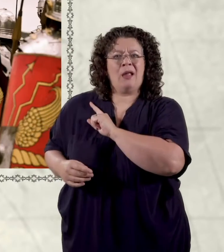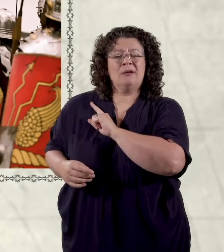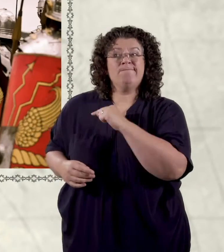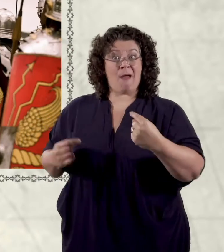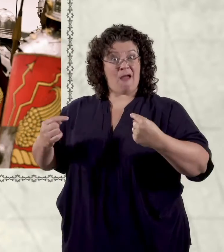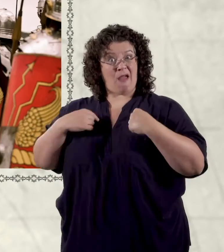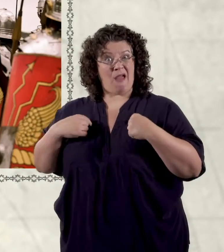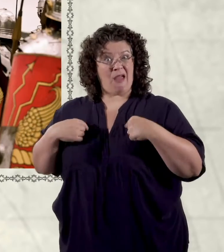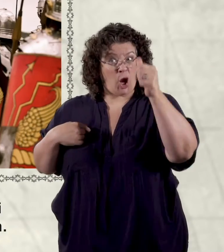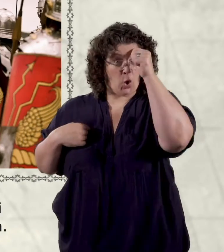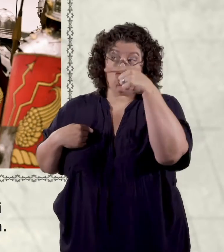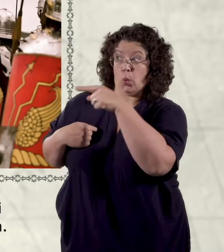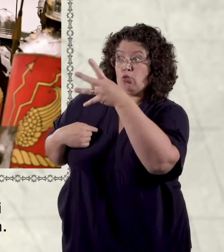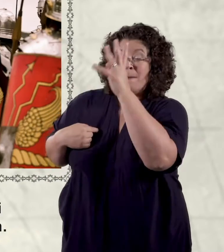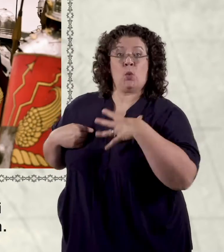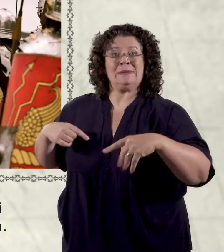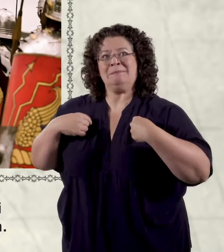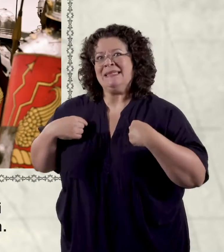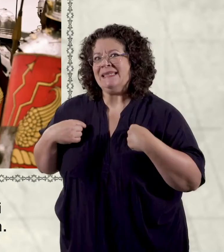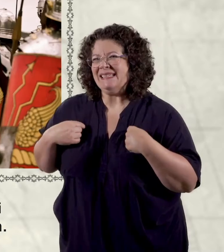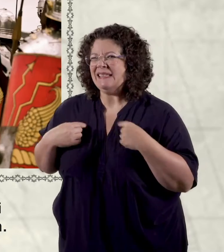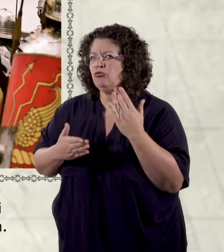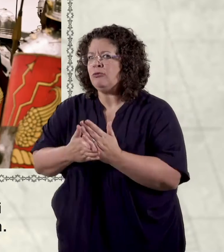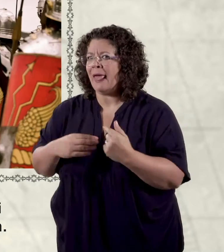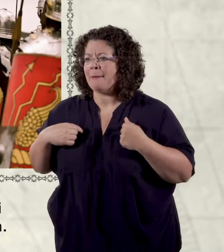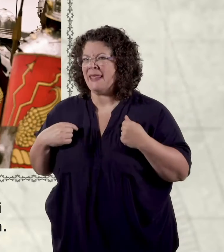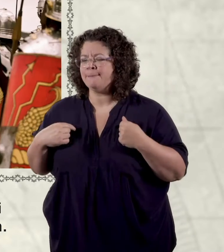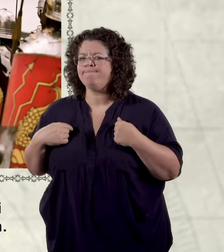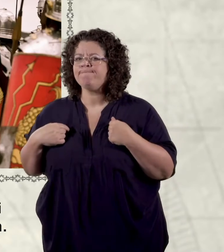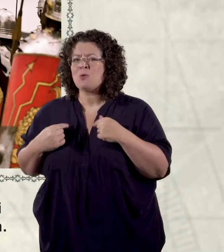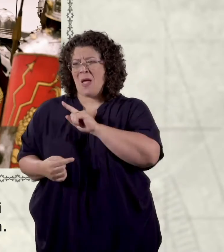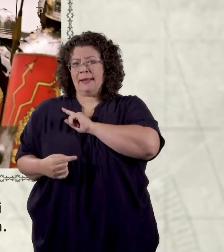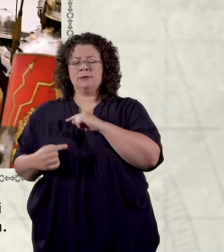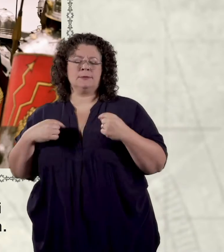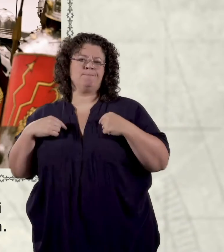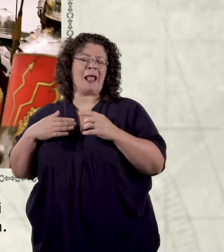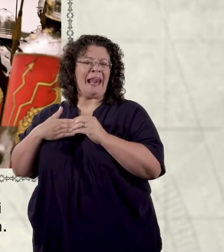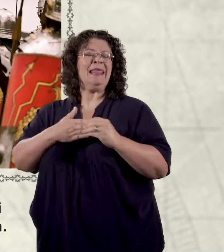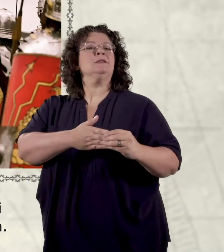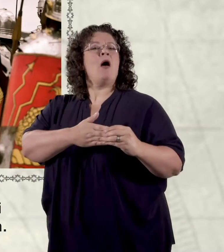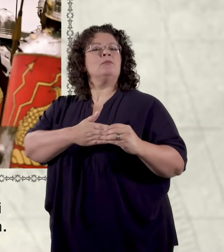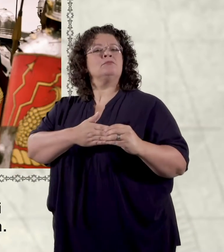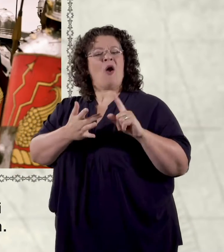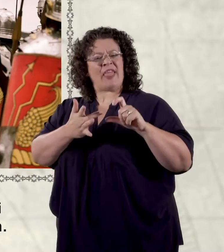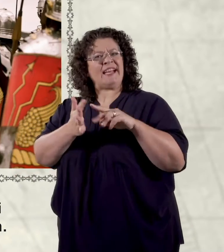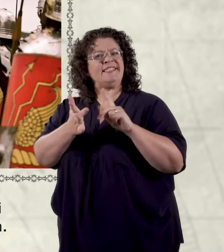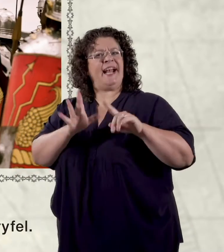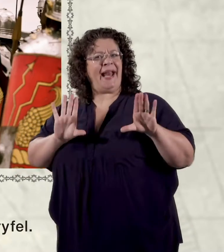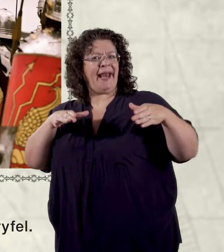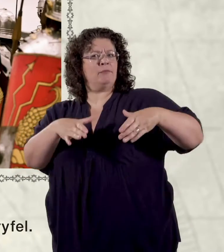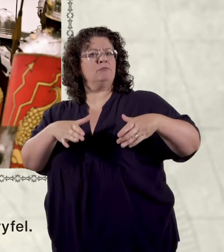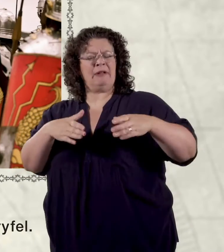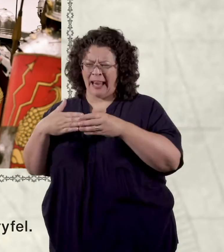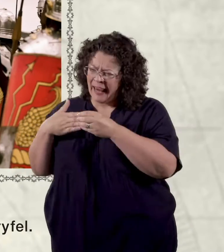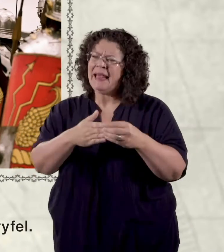ofn. O na. Nes i redeg i ffwrdd a mai fi oedd y Rhufeiniaid isio go iawn. Fi